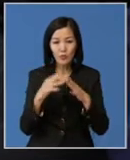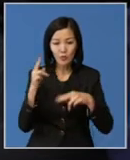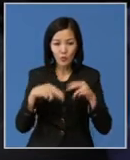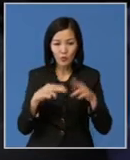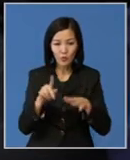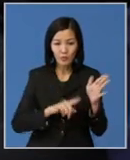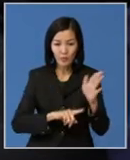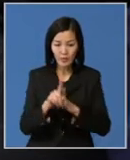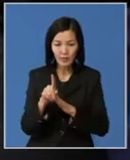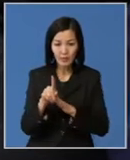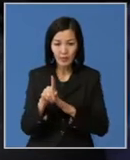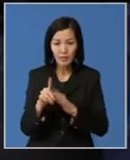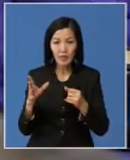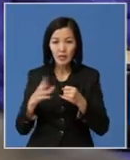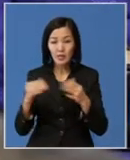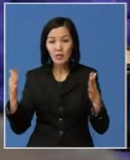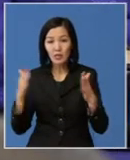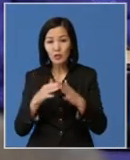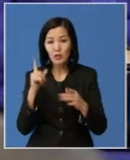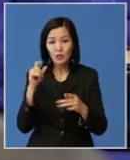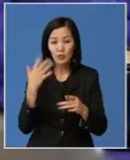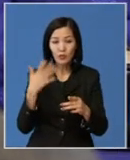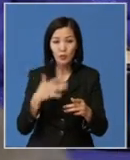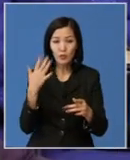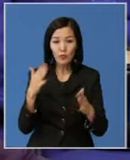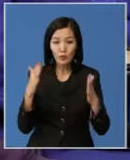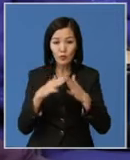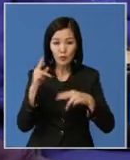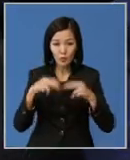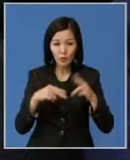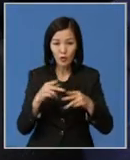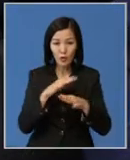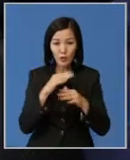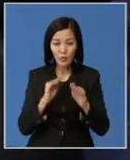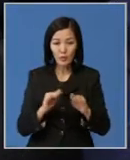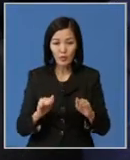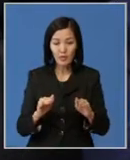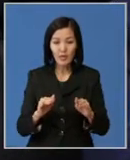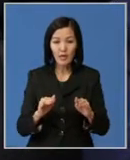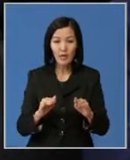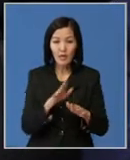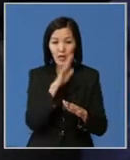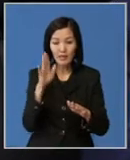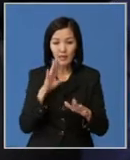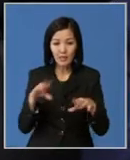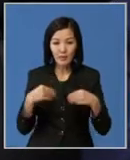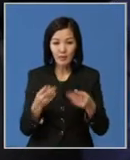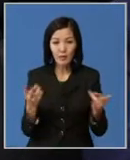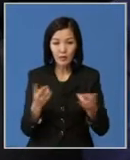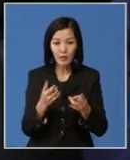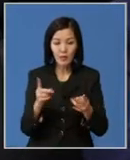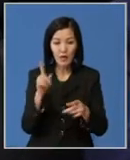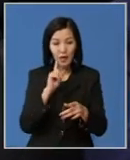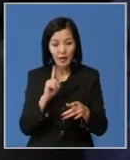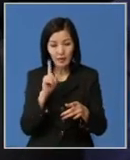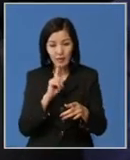ол кафежді бүйдер, бізде 155 кафеж болады. Осы көп балалы аналарға беруге болады деді. Оны біз арендалық үйлер